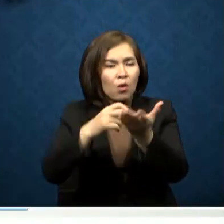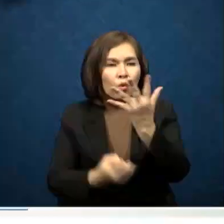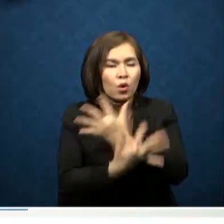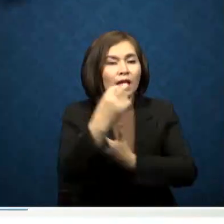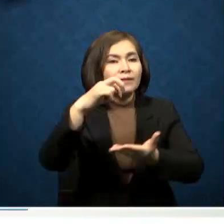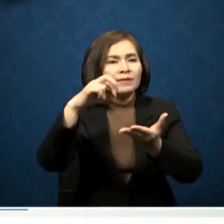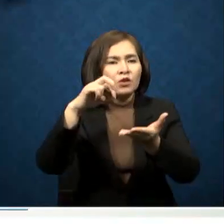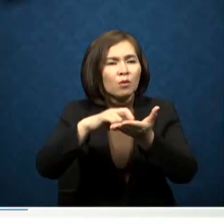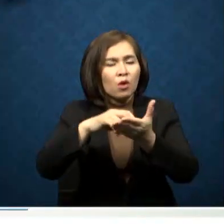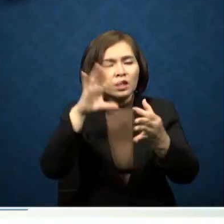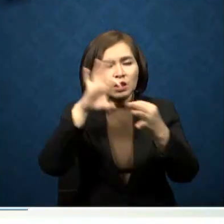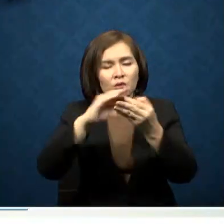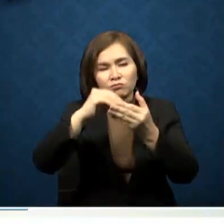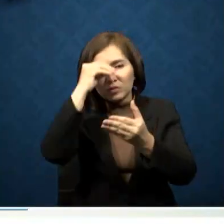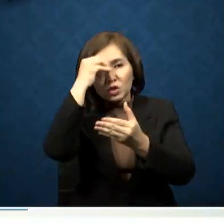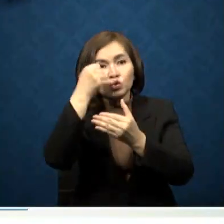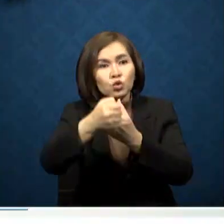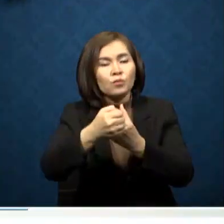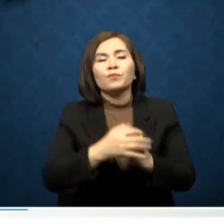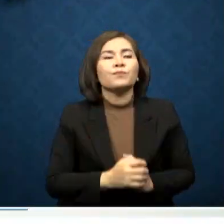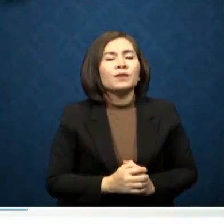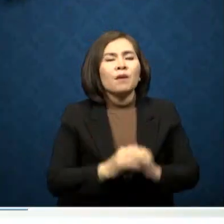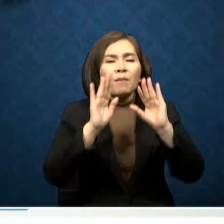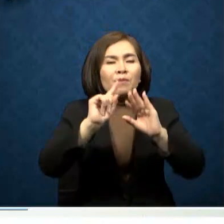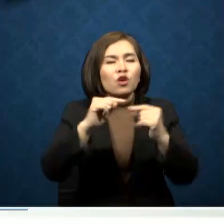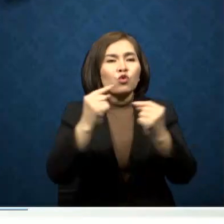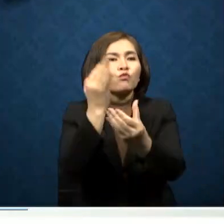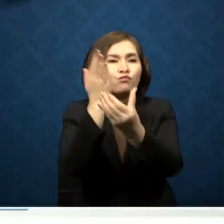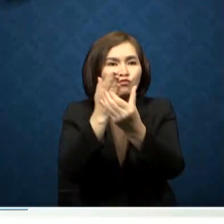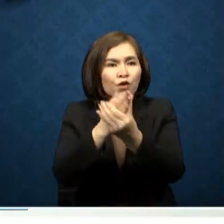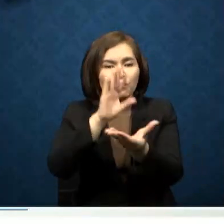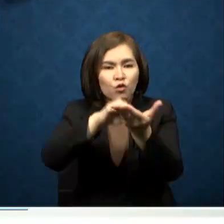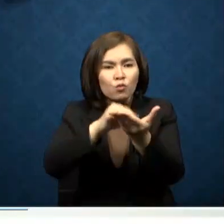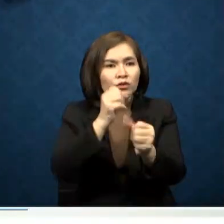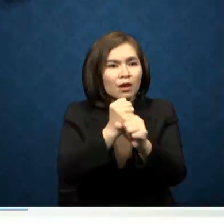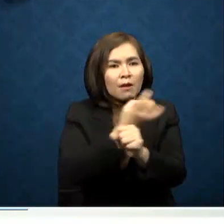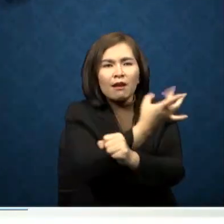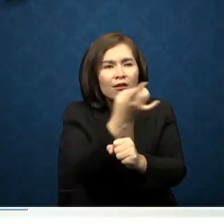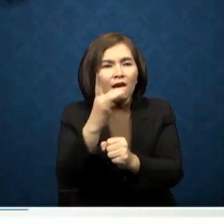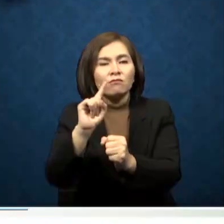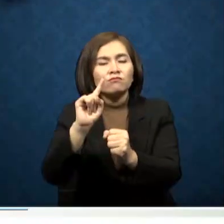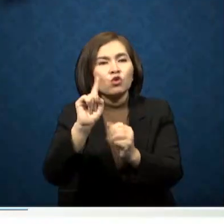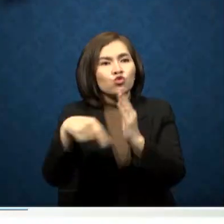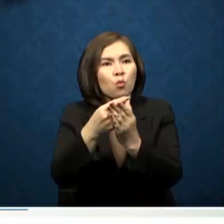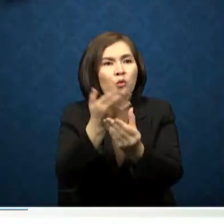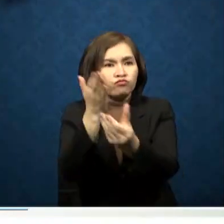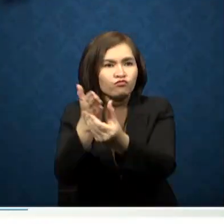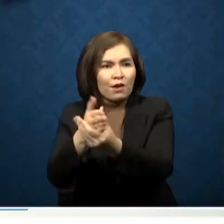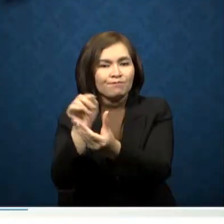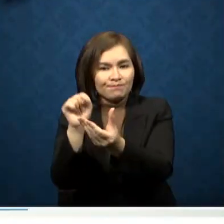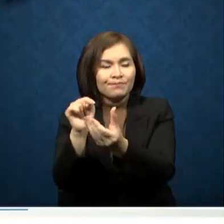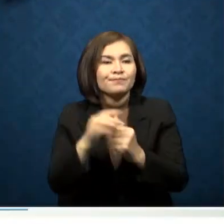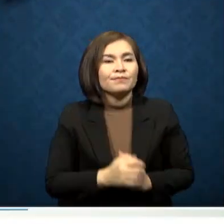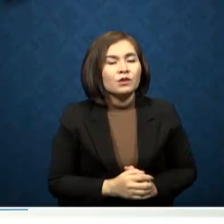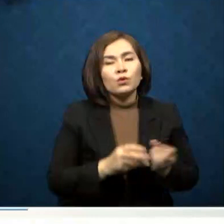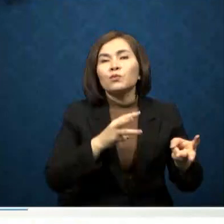ตามรูปแบบของนะแฟ้มสะสมงานนะครับนะซึ่งการดำเนินการเรื่องนี้นะครับ